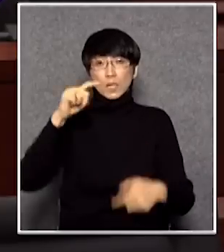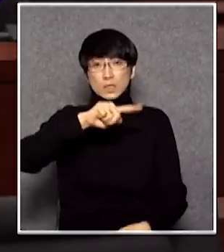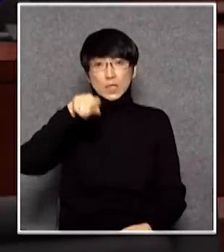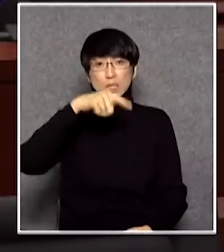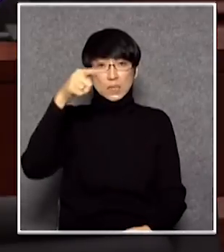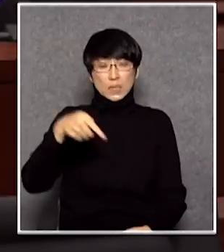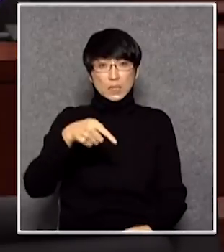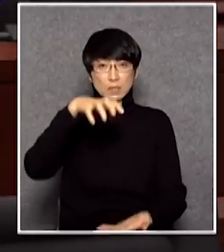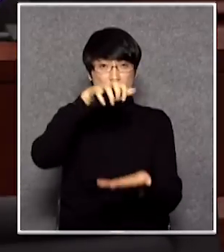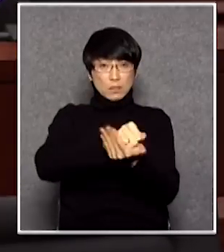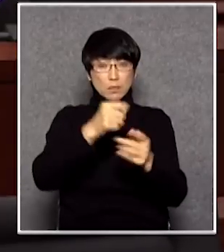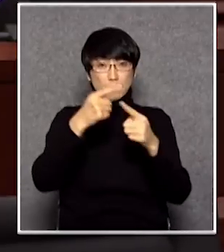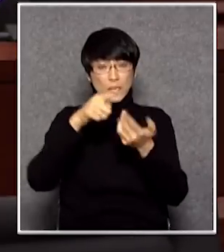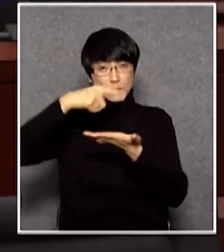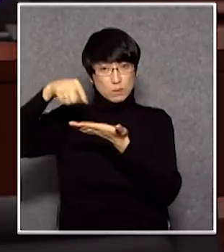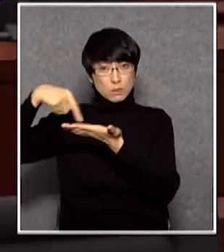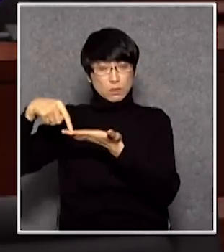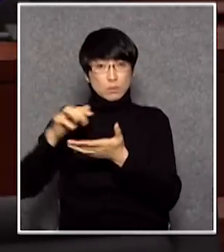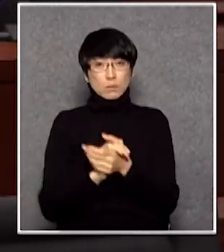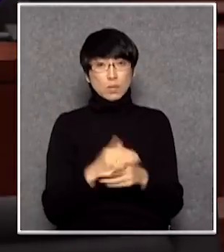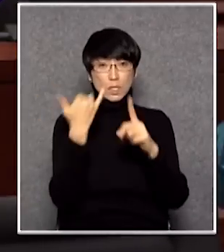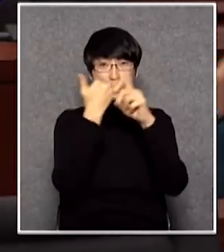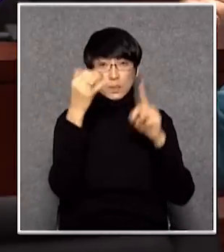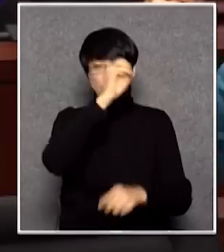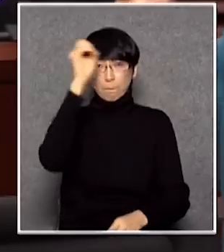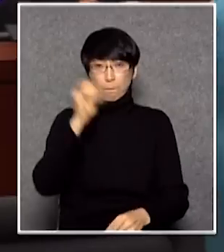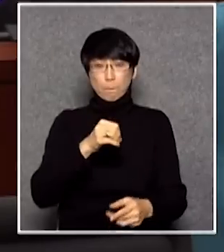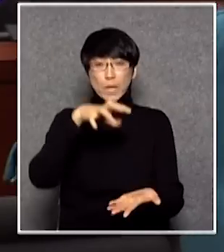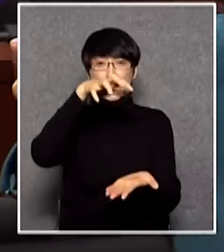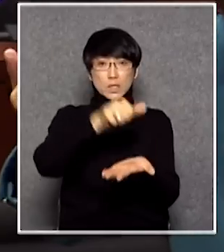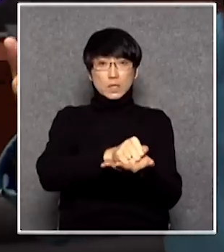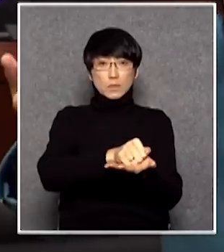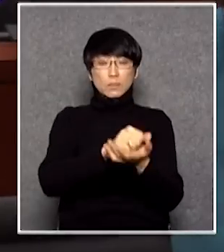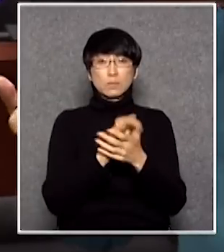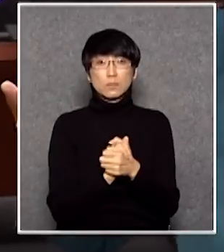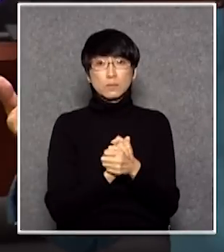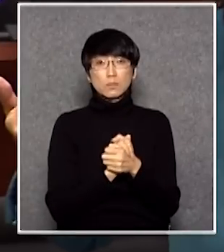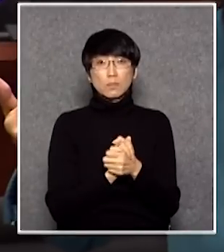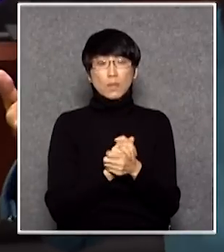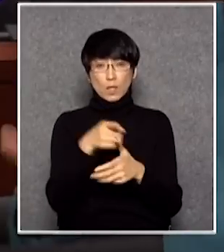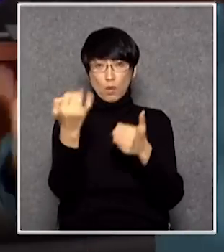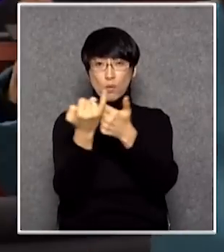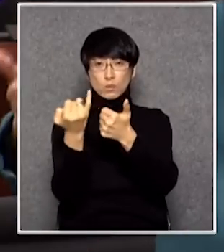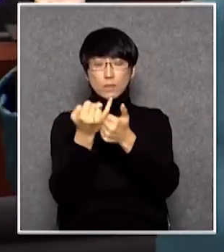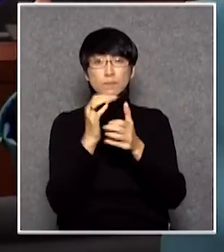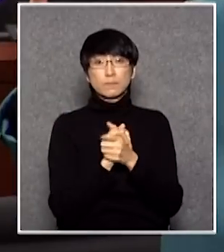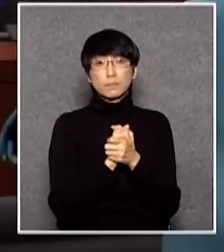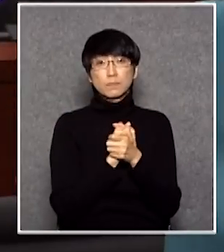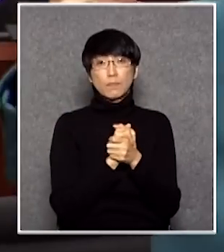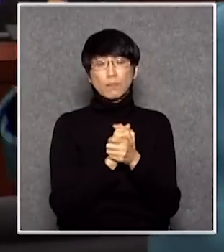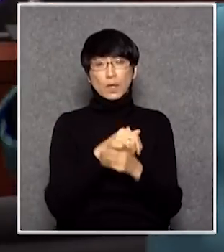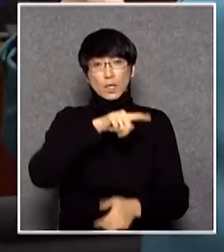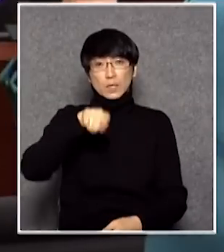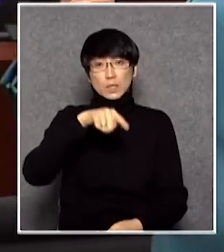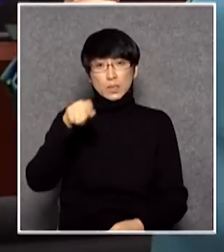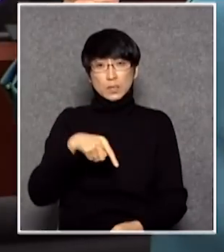緊，而調查得咧就16% 嘅佔領咧係這先至係學生。計你有一千人佔領，